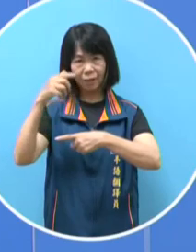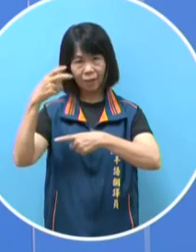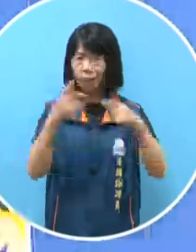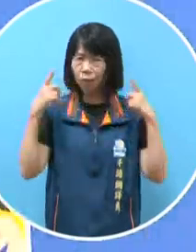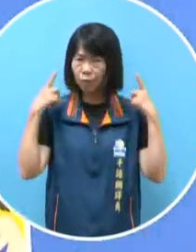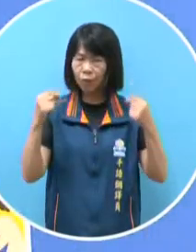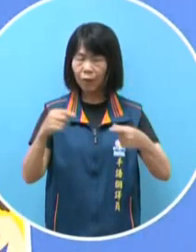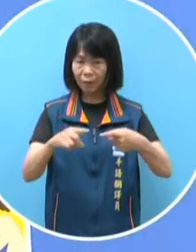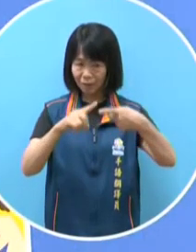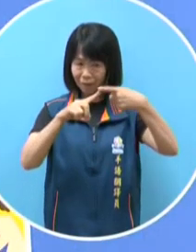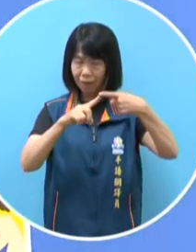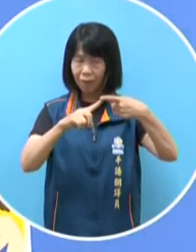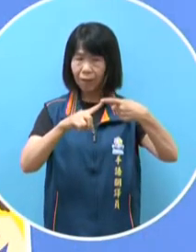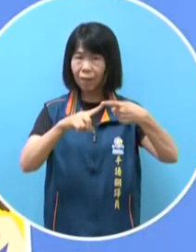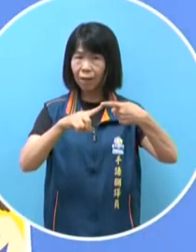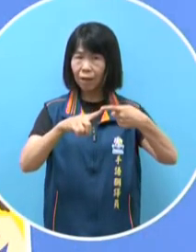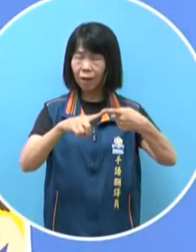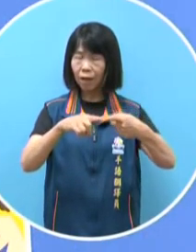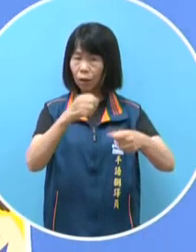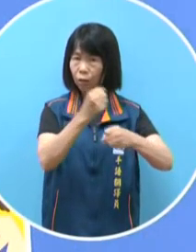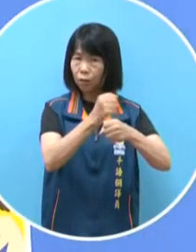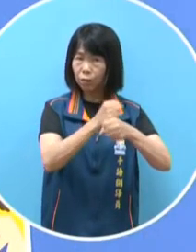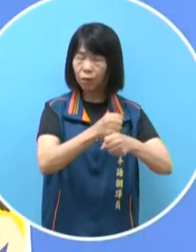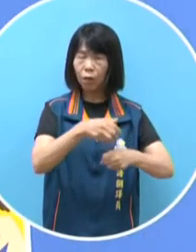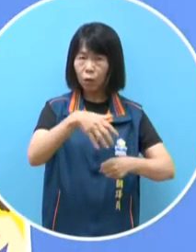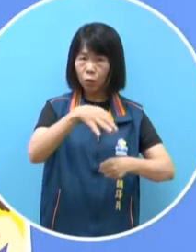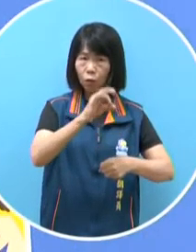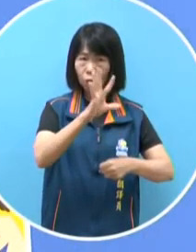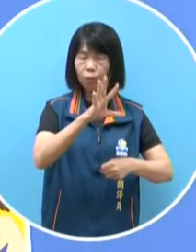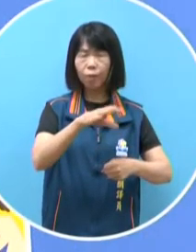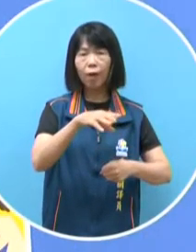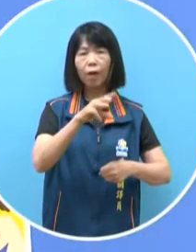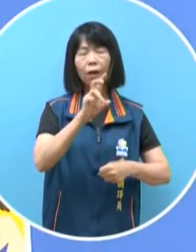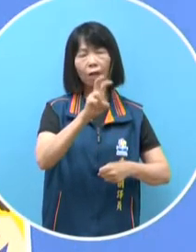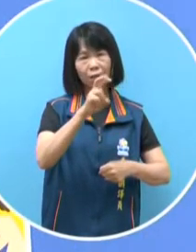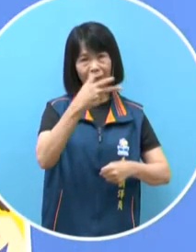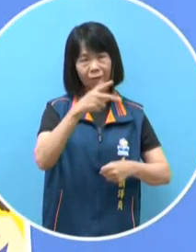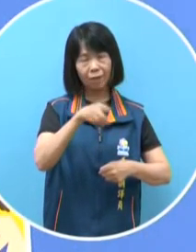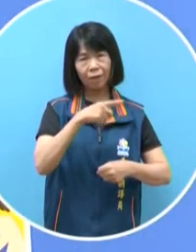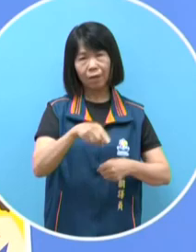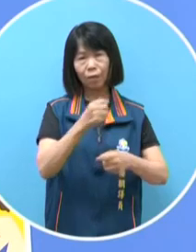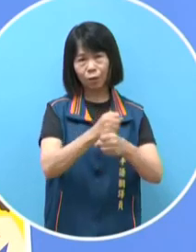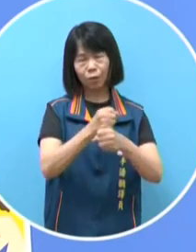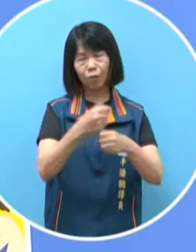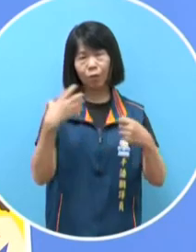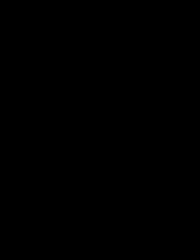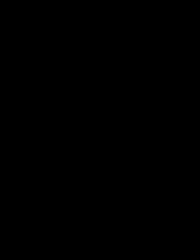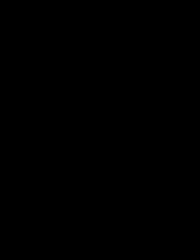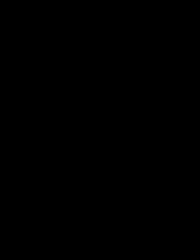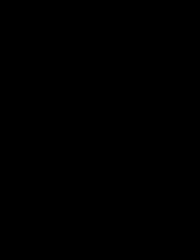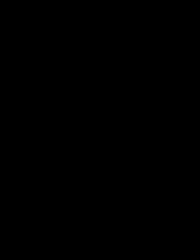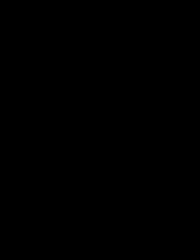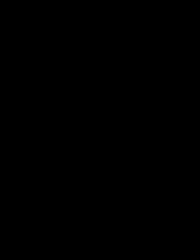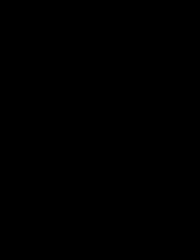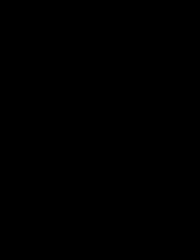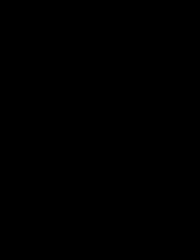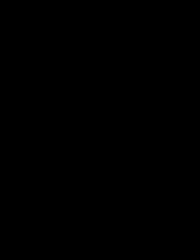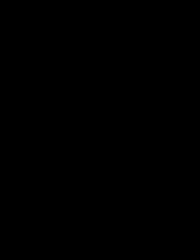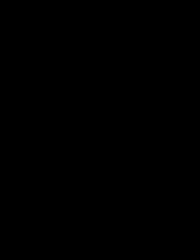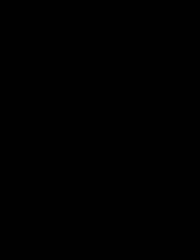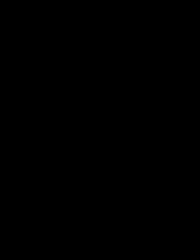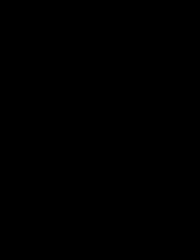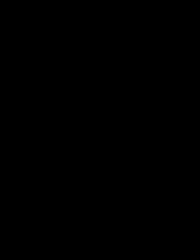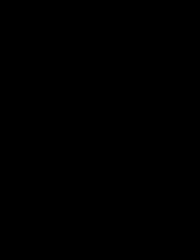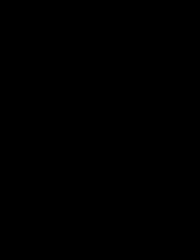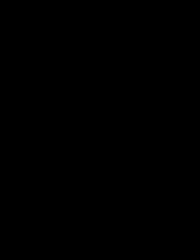20.7%哈。 社会处长并说明，安心上工，目前总共有1540个缺额，想要了解职缺，可以